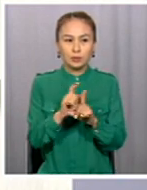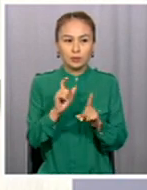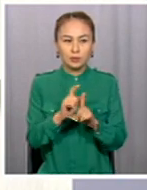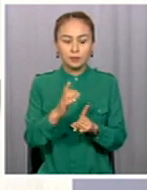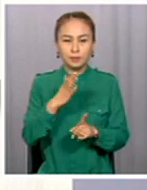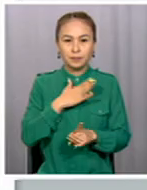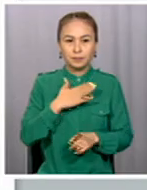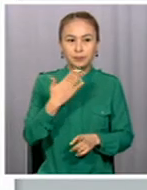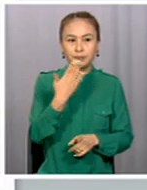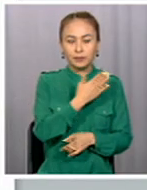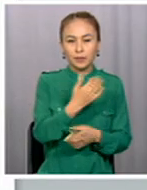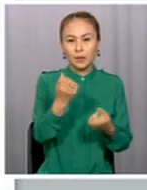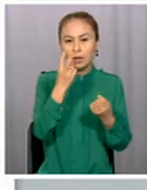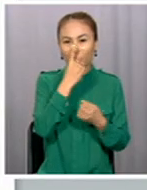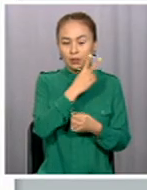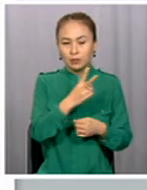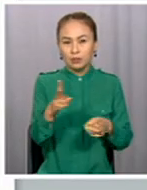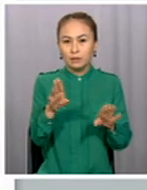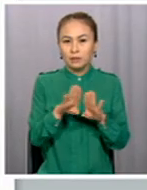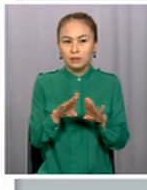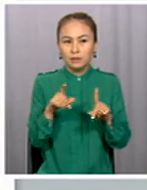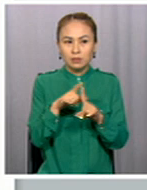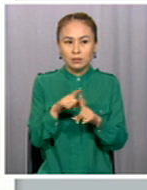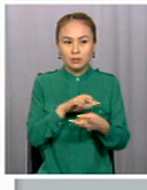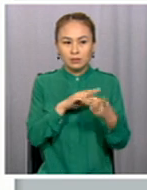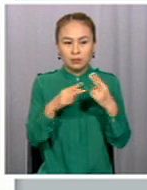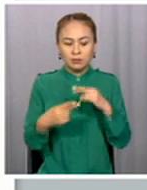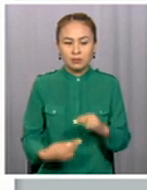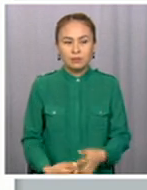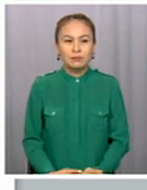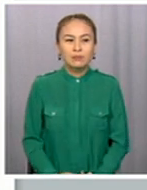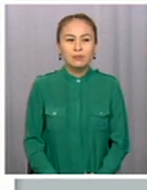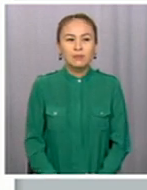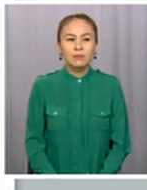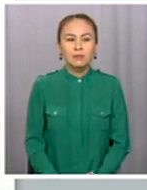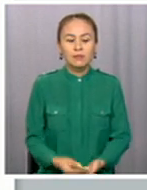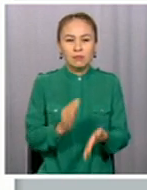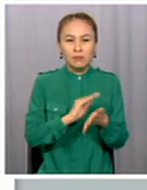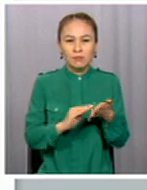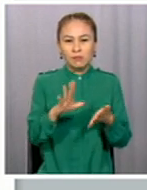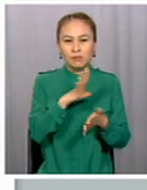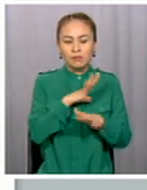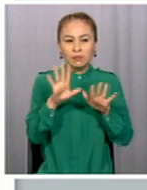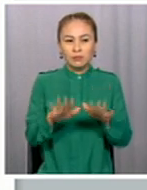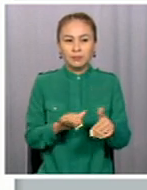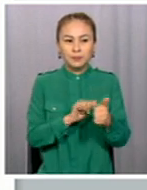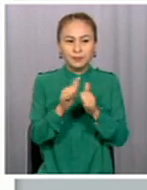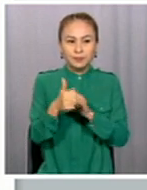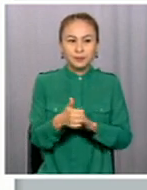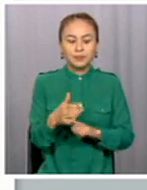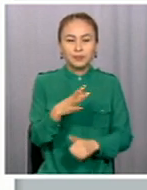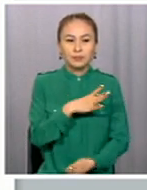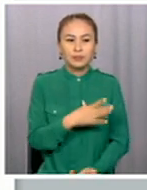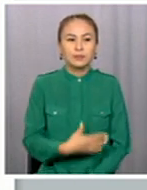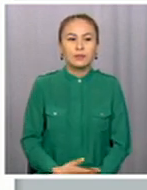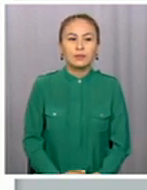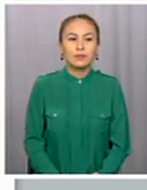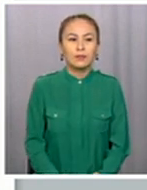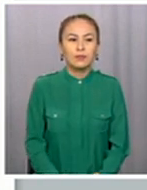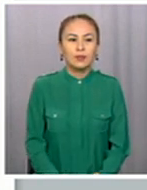оны қарастырамын деген сөзге ауыстырамыз. Жаздық және орнын ауыстыру батырмасын басамыз.